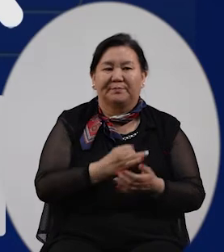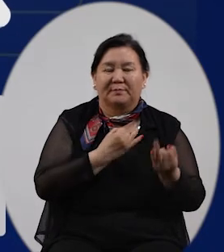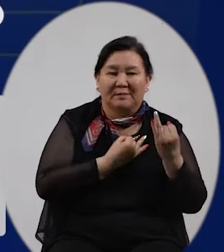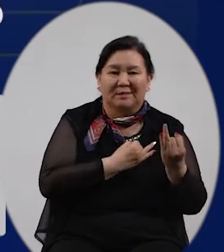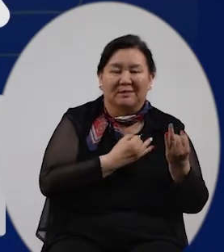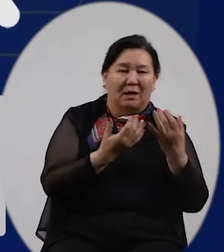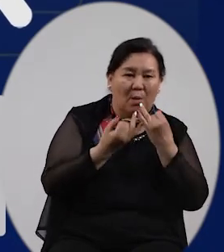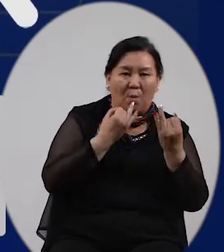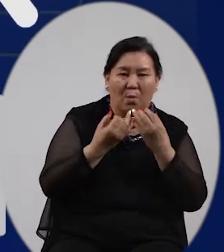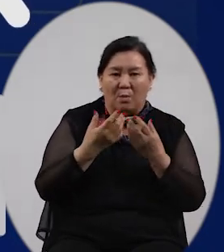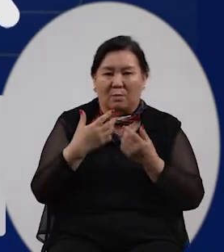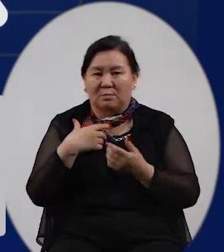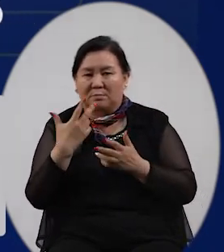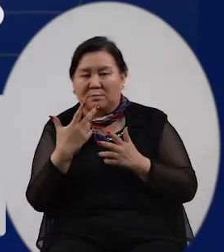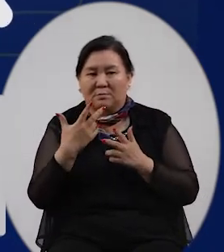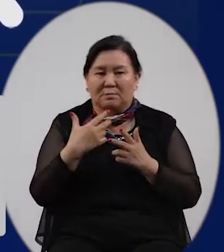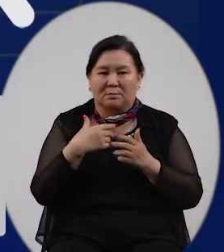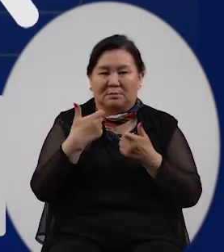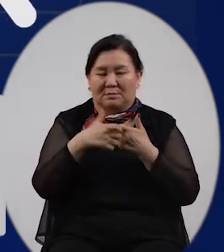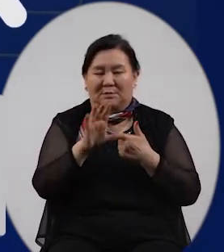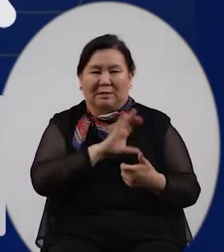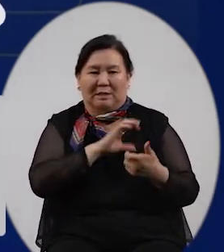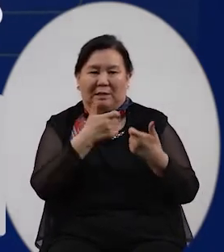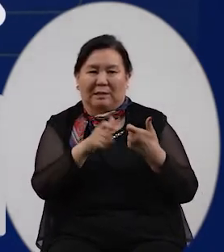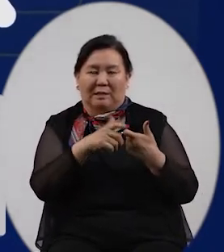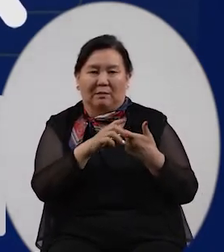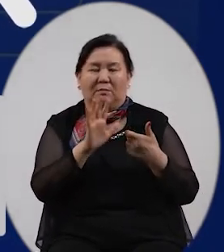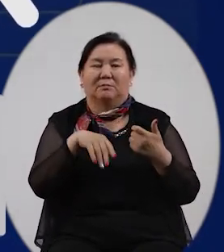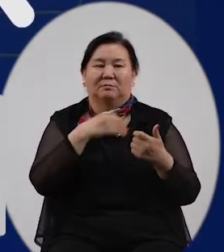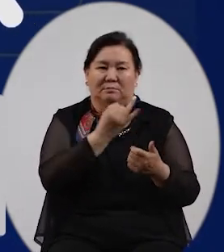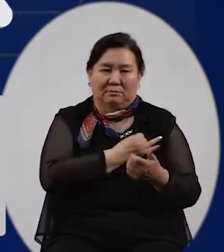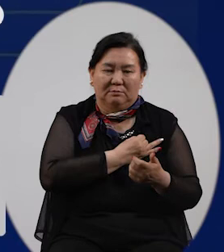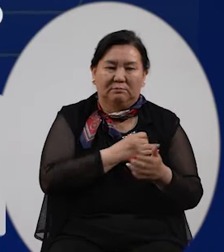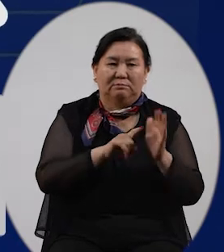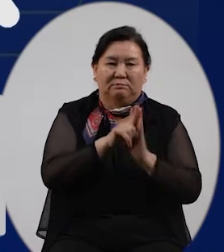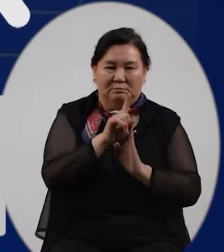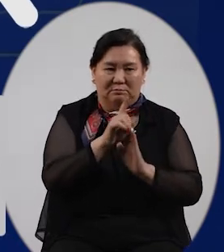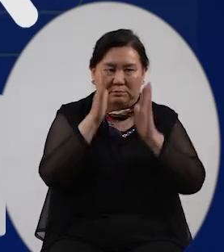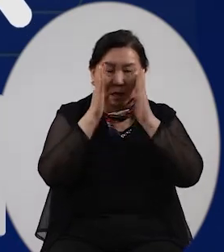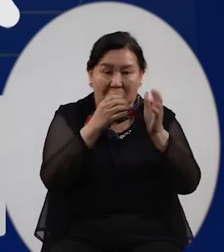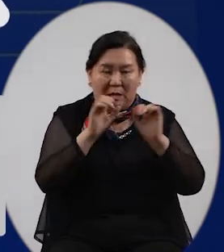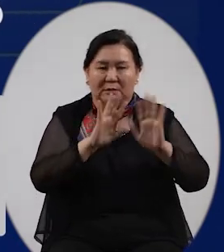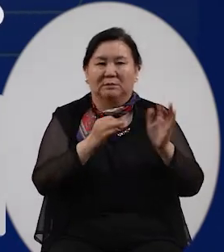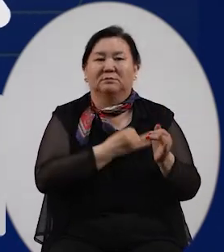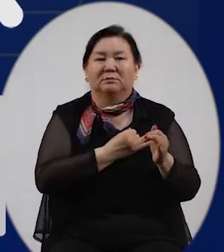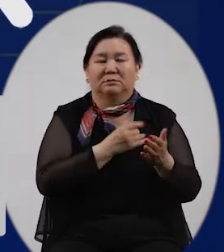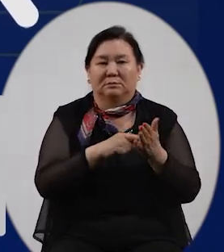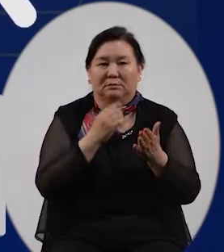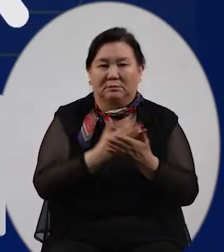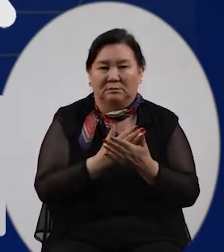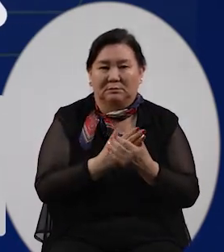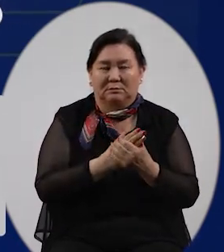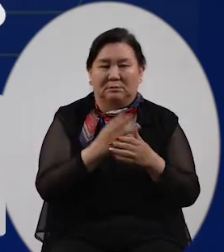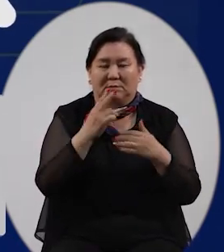Хэлэлцээрийн шийдвэрлэх үед гуравдагч этгээдээс тааламжгүй мэдэгдэл гарсан бол түүнийг анхаарлын төвд авахгүй байх нь чухал. Тийм